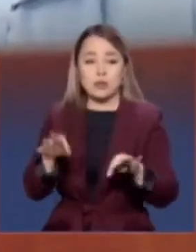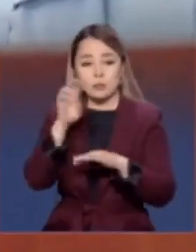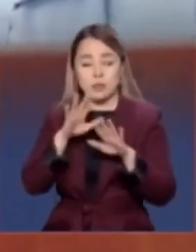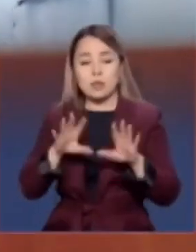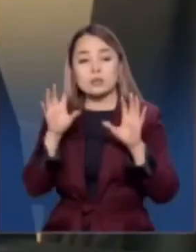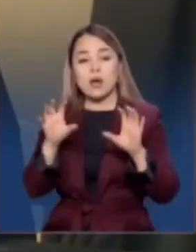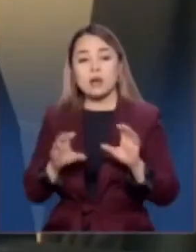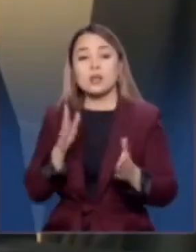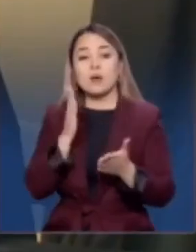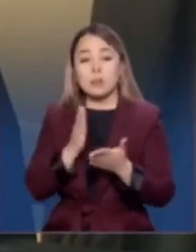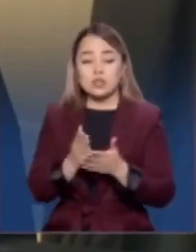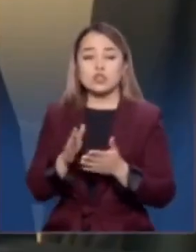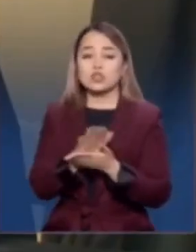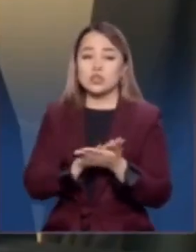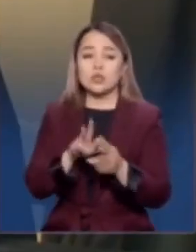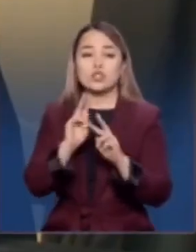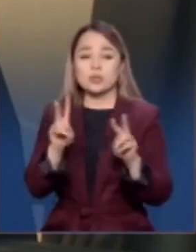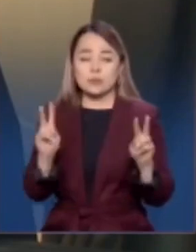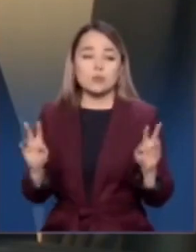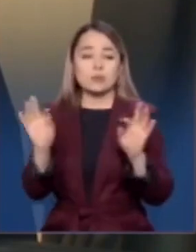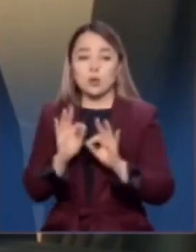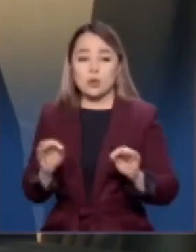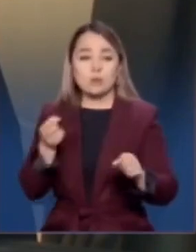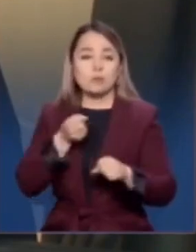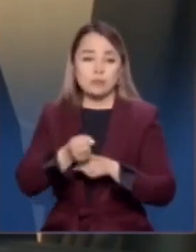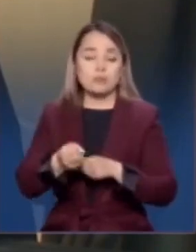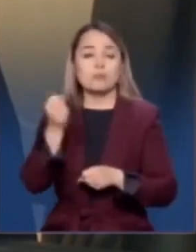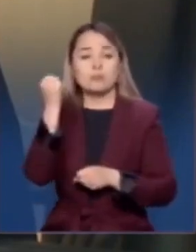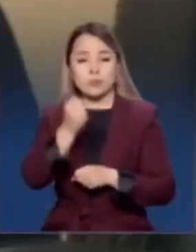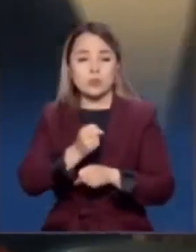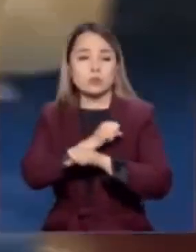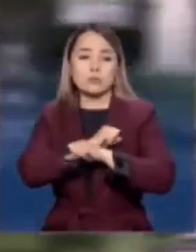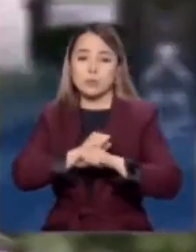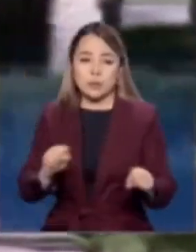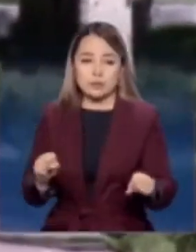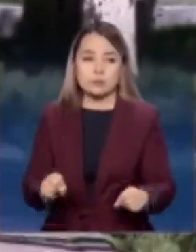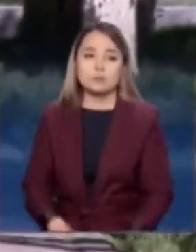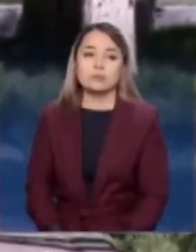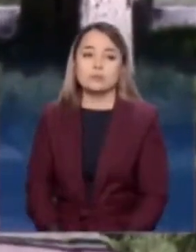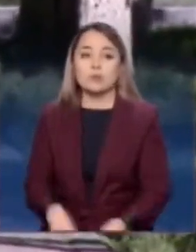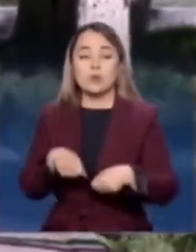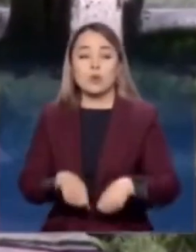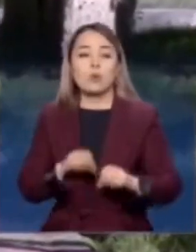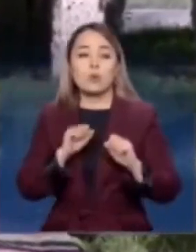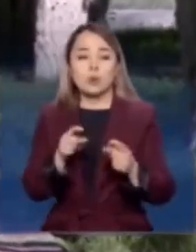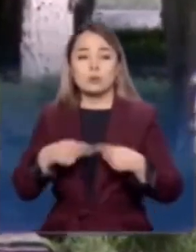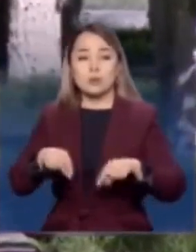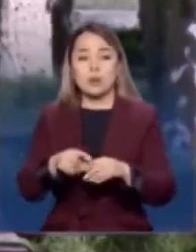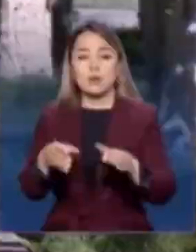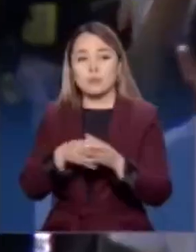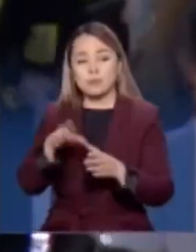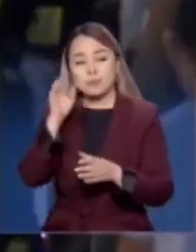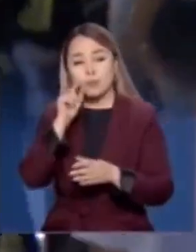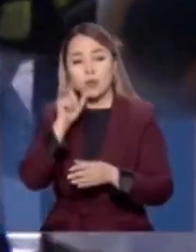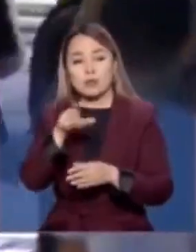бар, заң бойынша ешкімді ұруға құқы жоқ. Құқық қорғаушылар патриархал қоғам